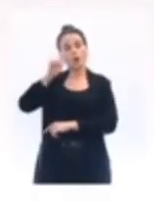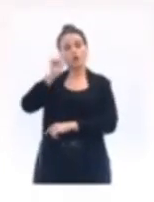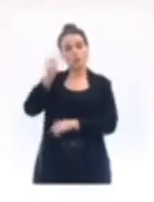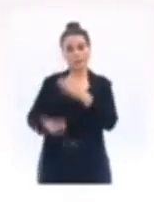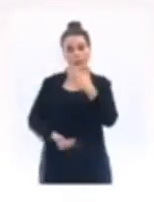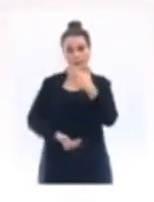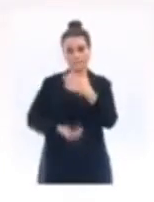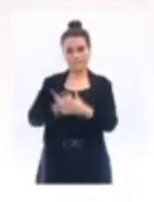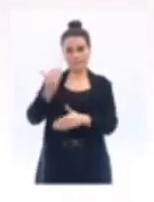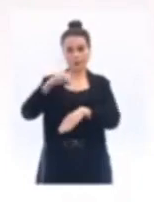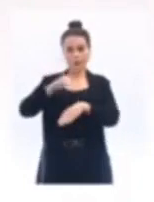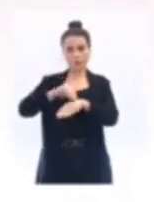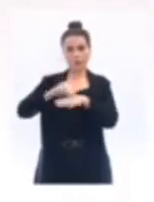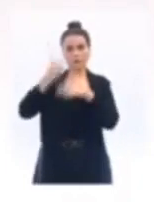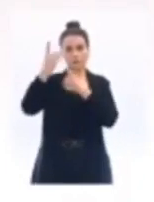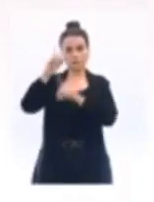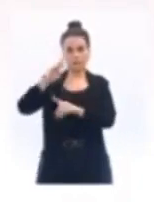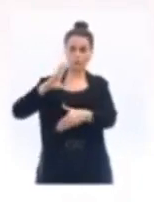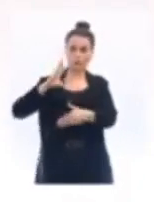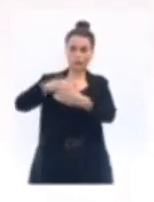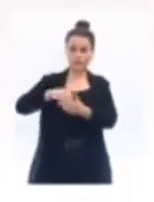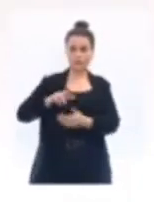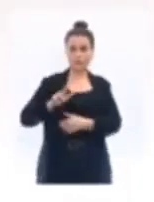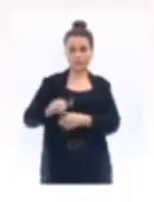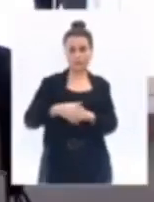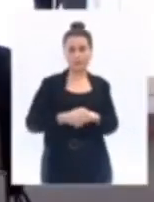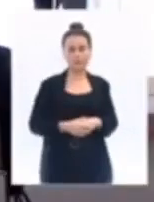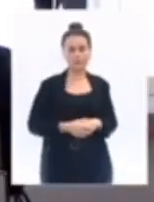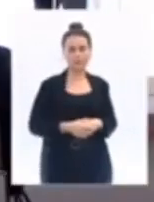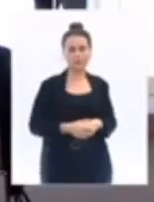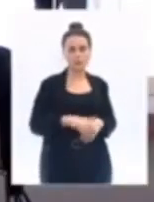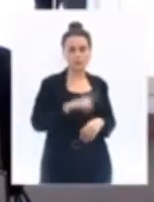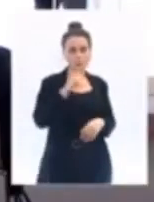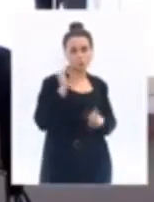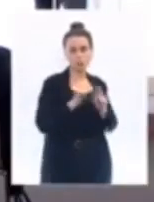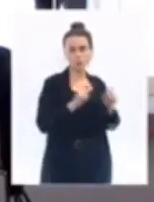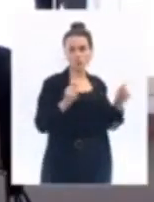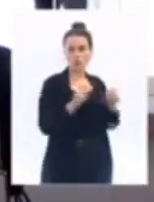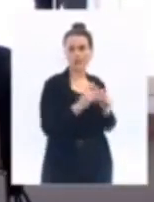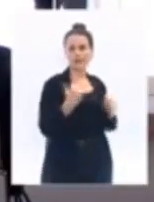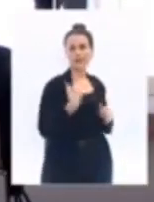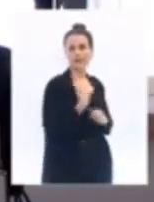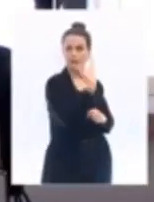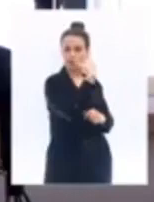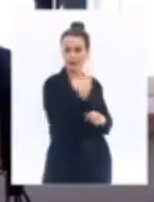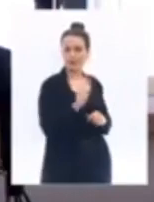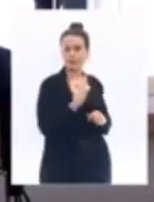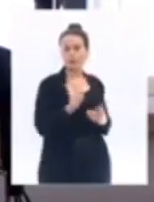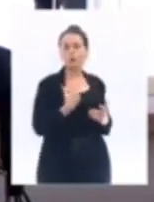Recourent-ils à des mesures de la nature de celles que nous prenons? La réponse est oui.